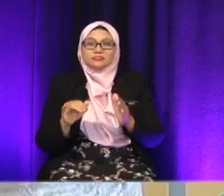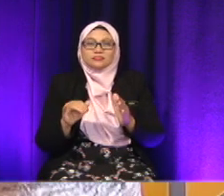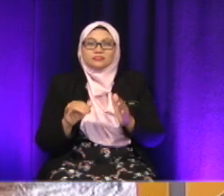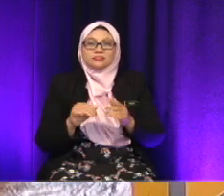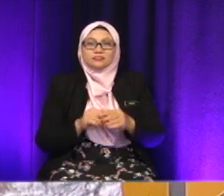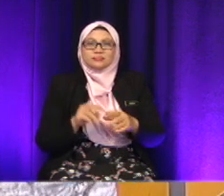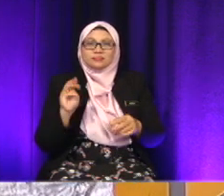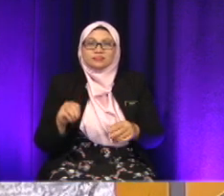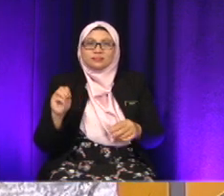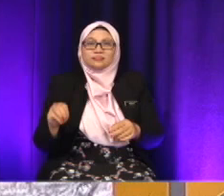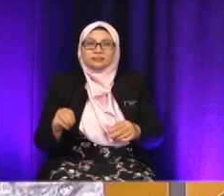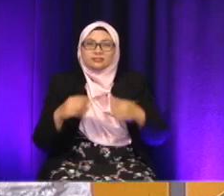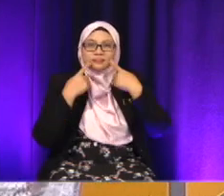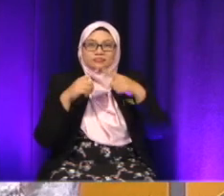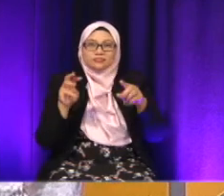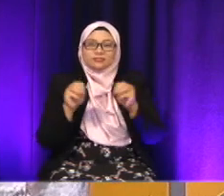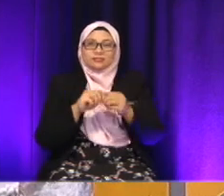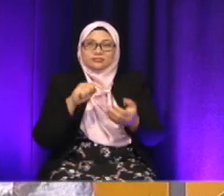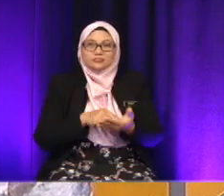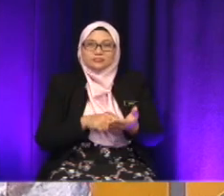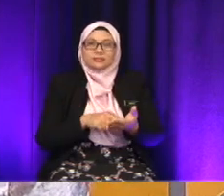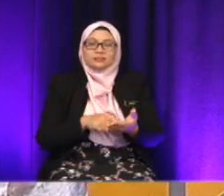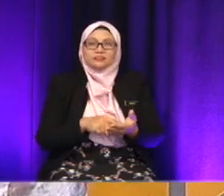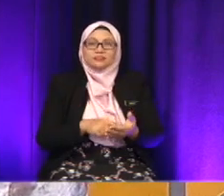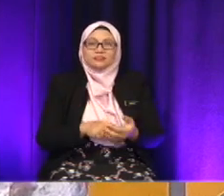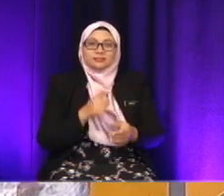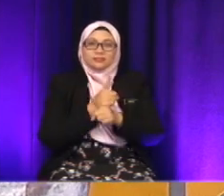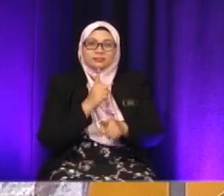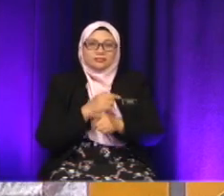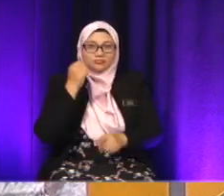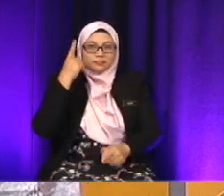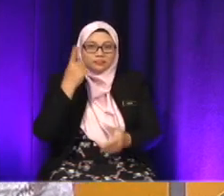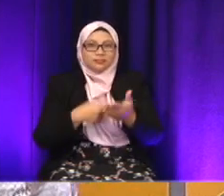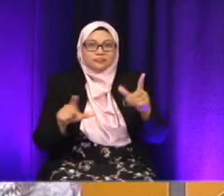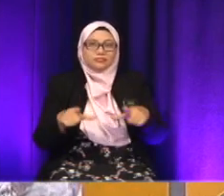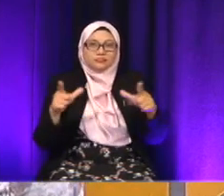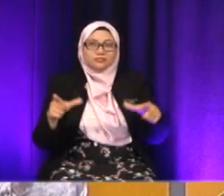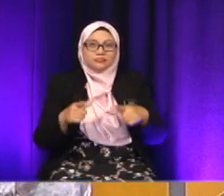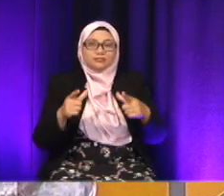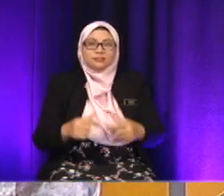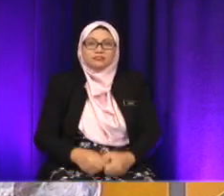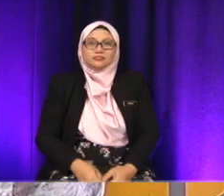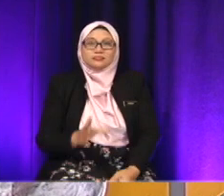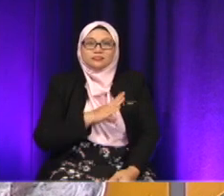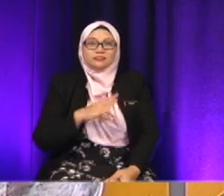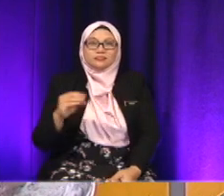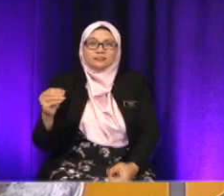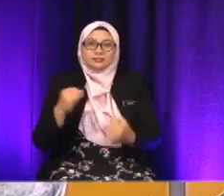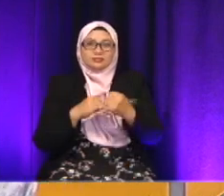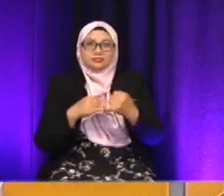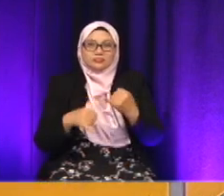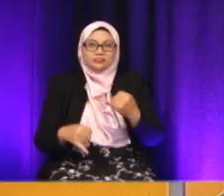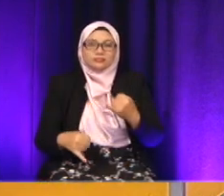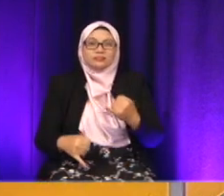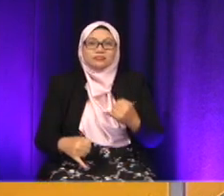paham apa yang berlaku di dalam Qul atuh cari tersebut eee Oke dan lelah sekali langkah yang ketiga